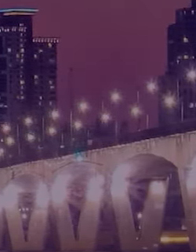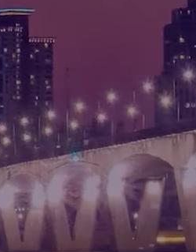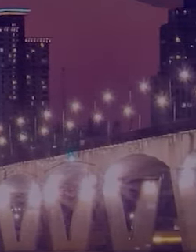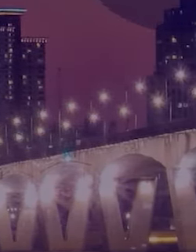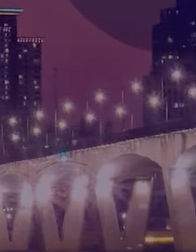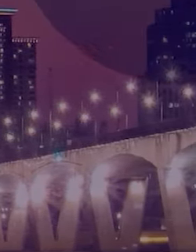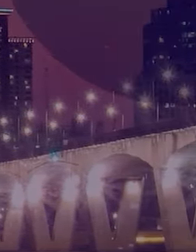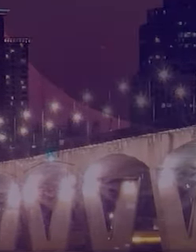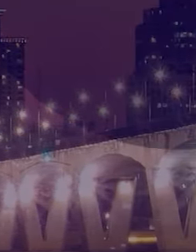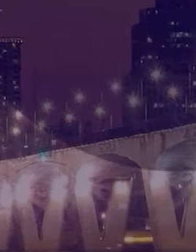이윤택